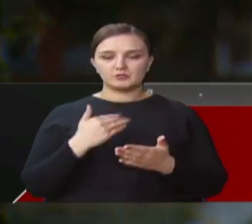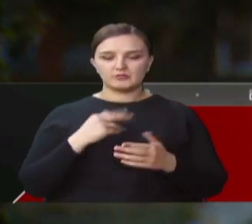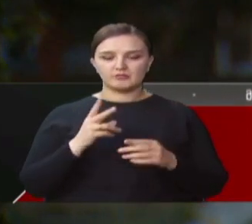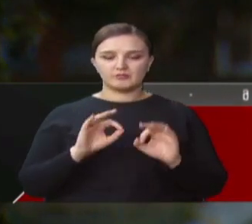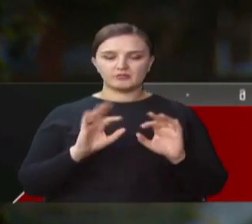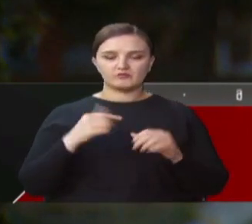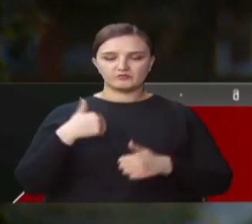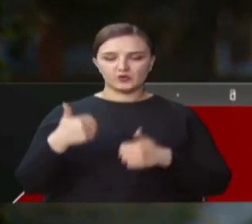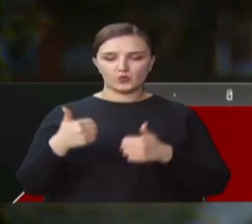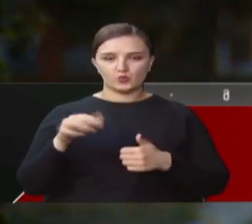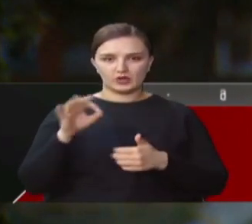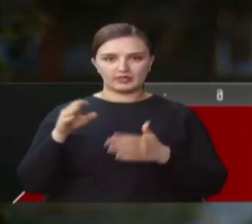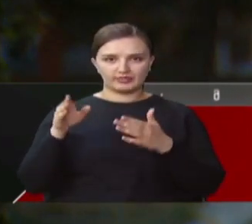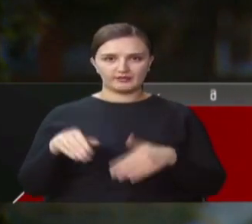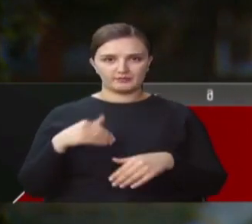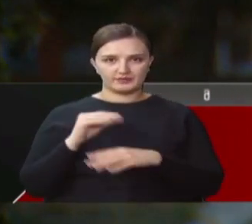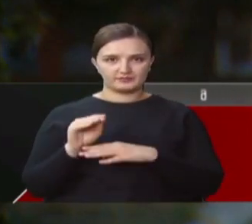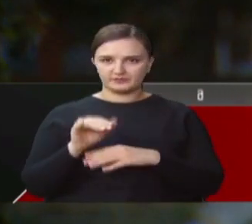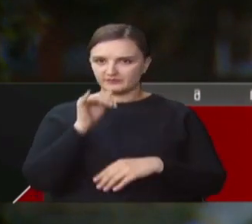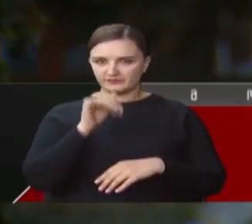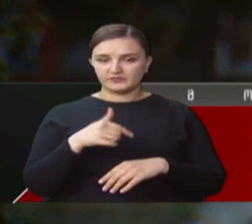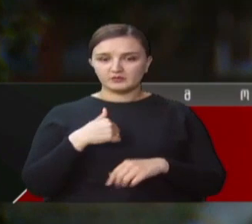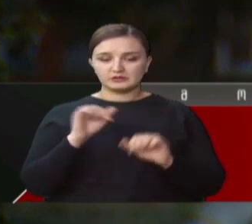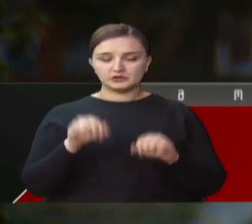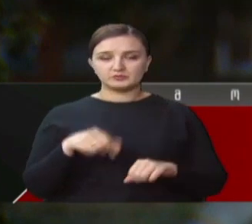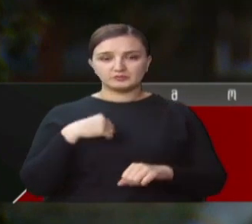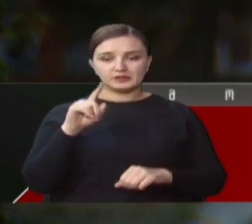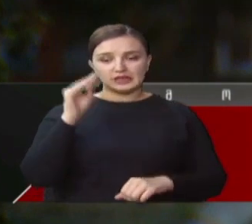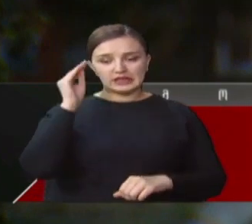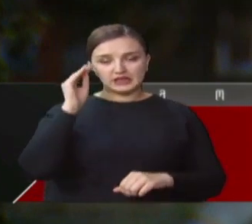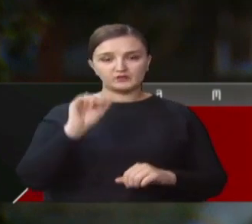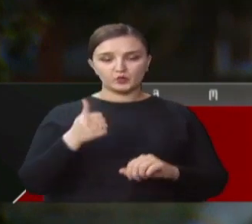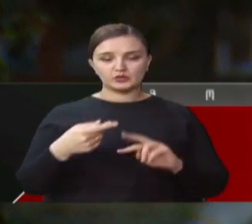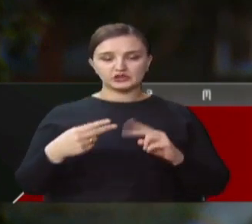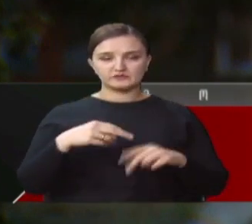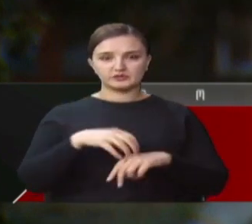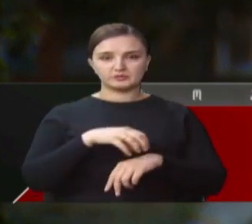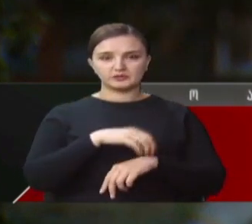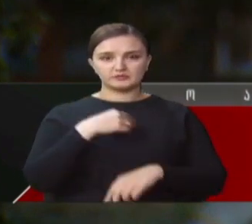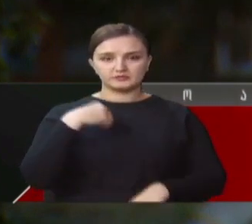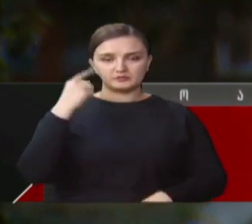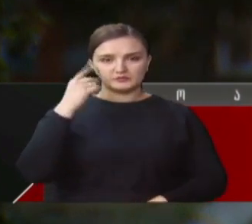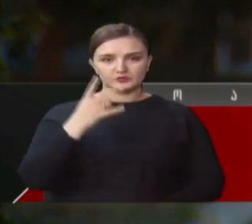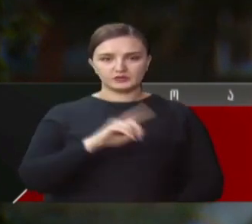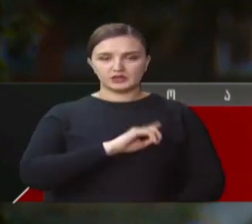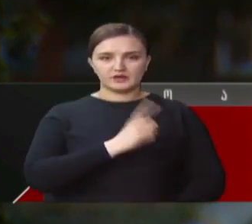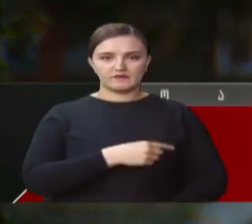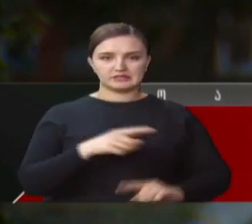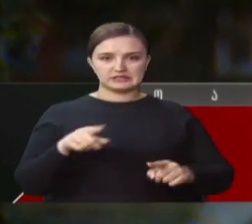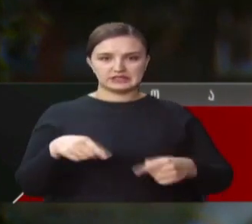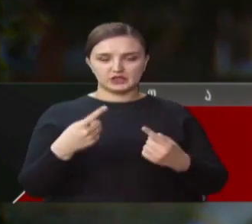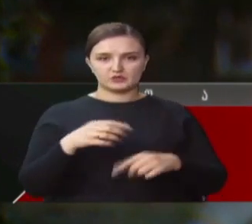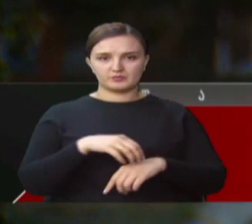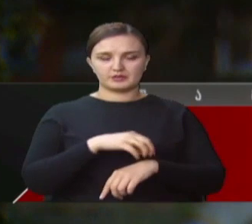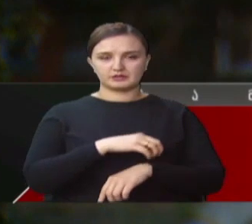კონკურენტების კომენტარზე. Ასე რომ, შემიძლია მოგიყვეთ, რა ხედვა მაქვს, როგორ შევთვლი პარტიას, როგორ ვფიქრობ, რომ უნდა გავაძლიერო პარტია და